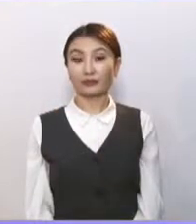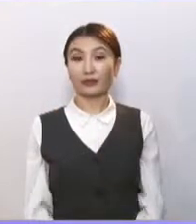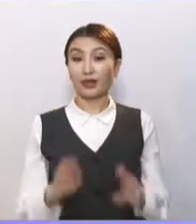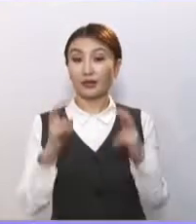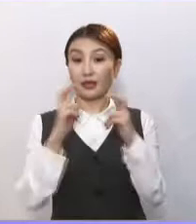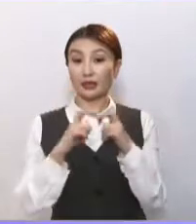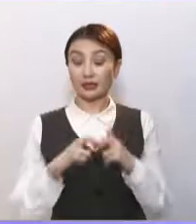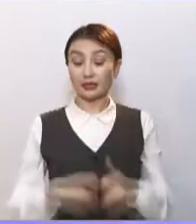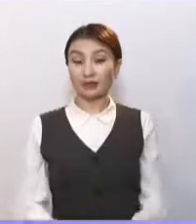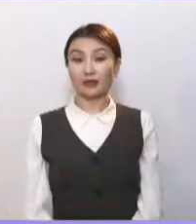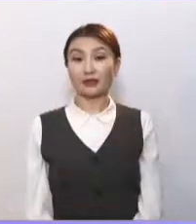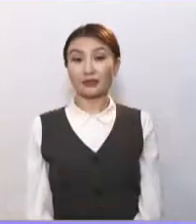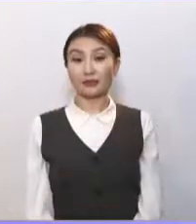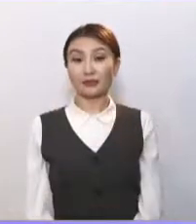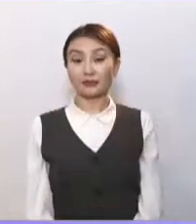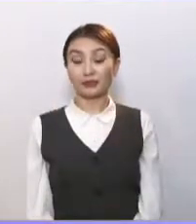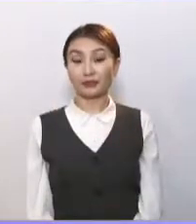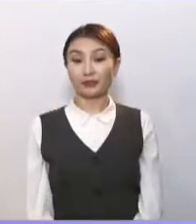Текшергиле.